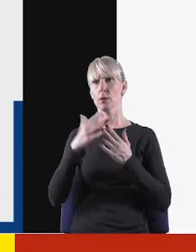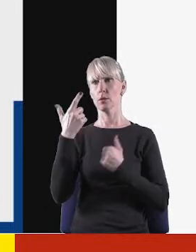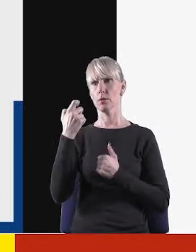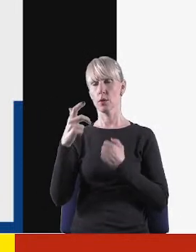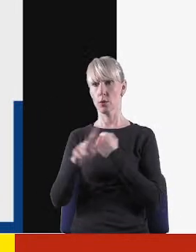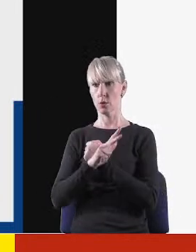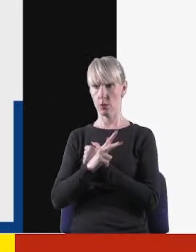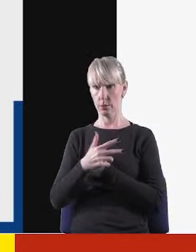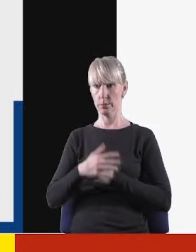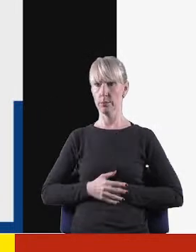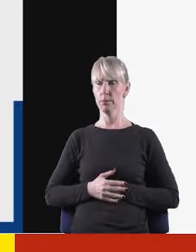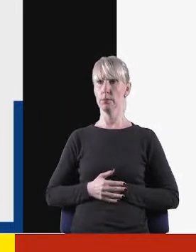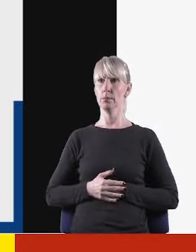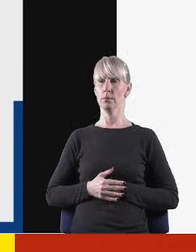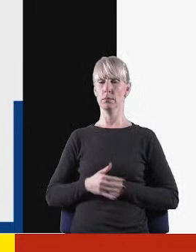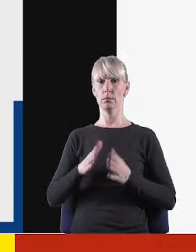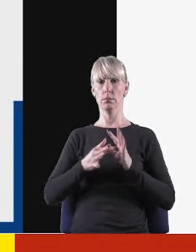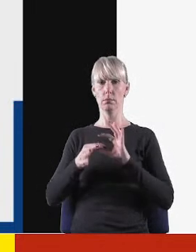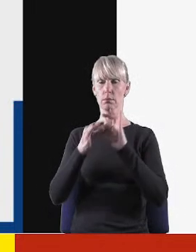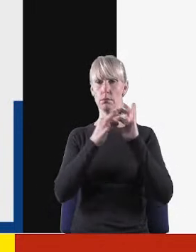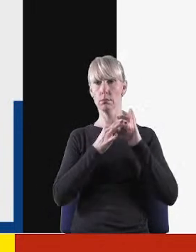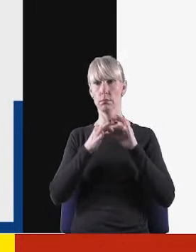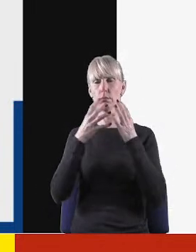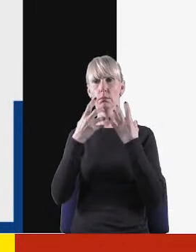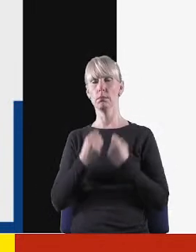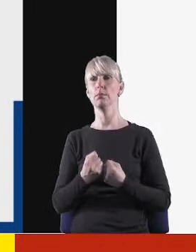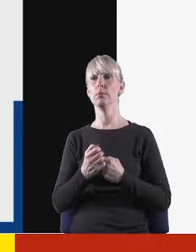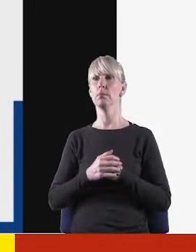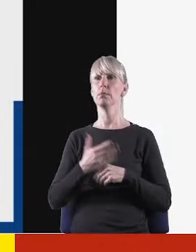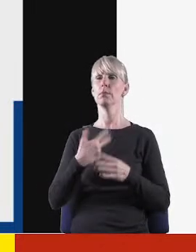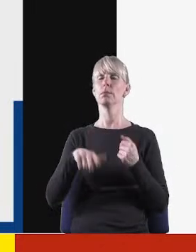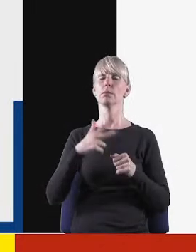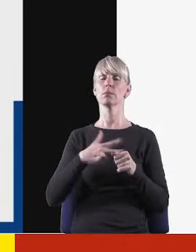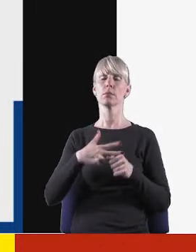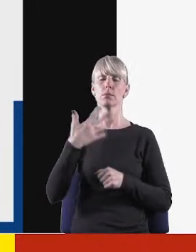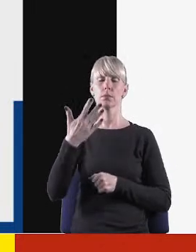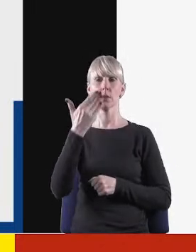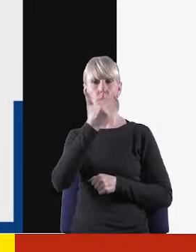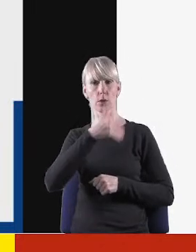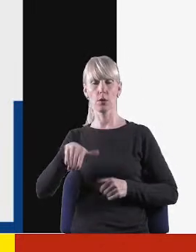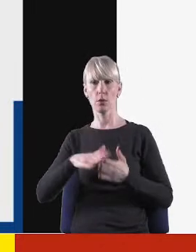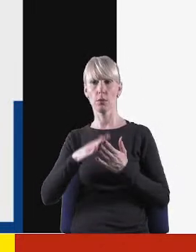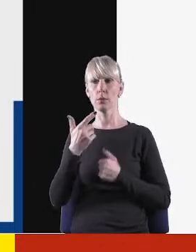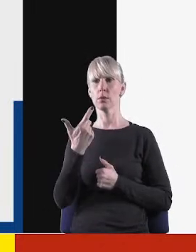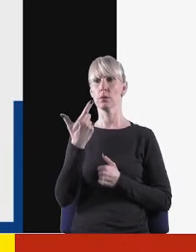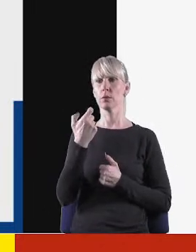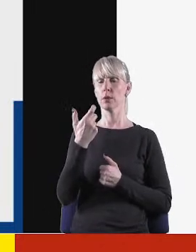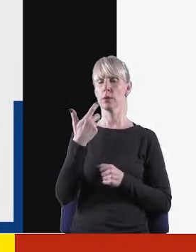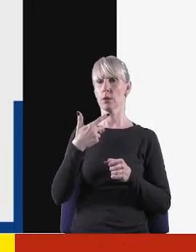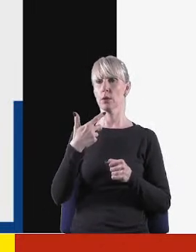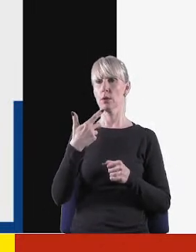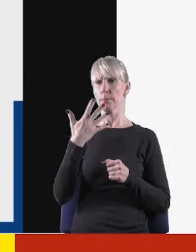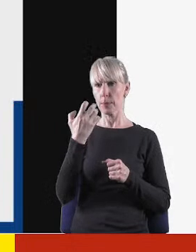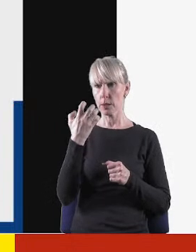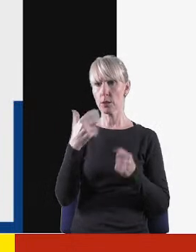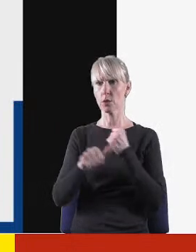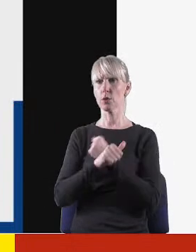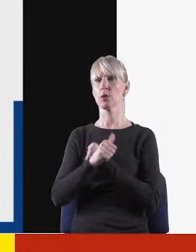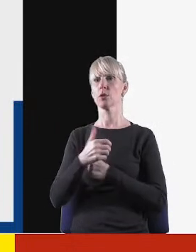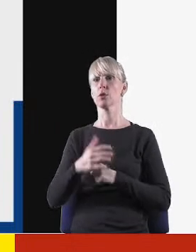280 000. Łączne utrzymanie bieżące to 35 560 tysięcy, natomiast w roku